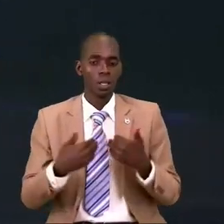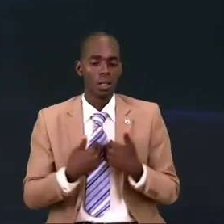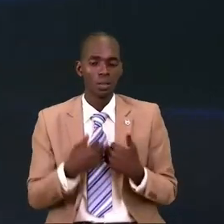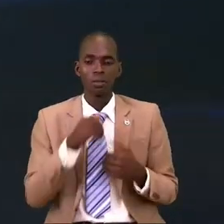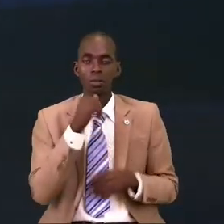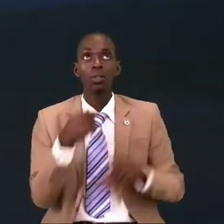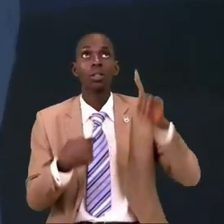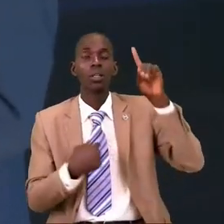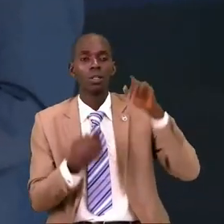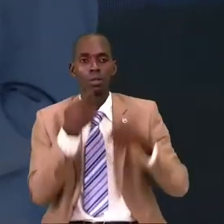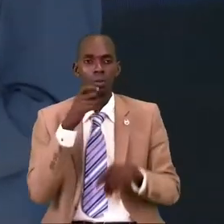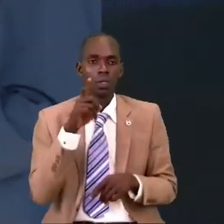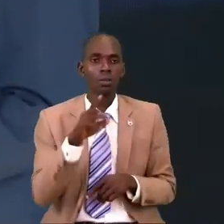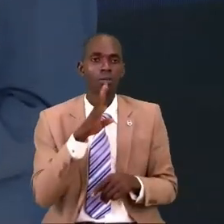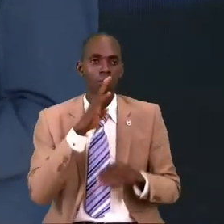Quand tu sais